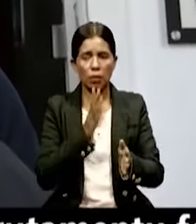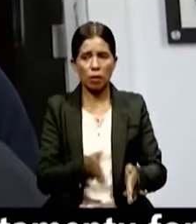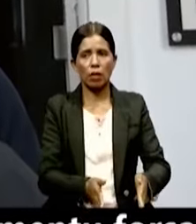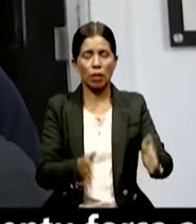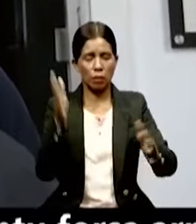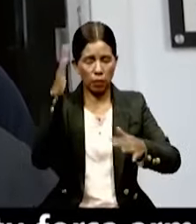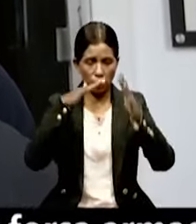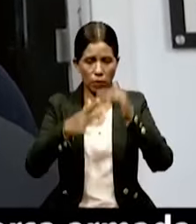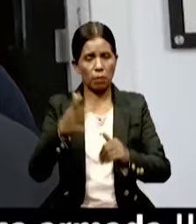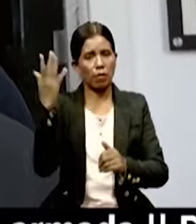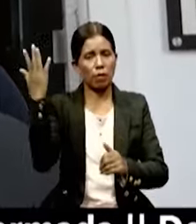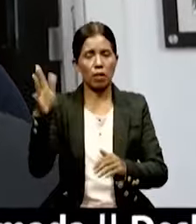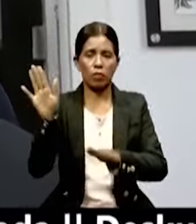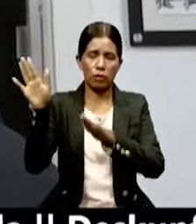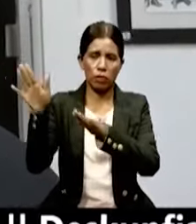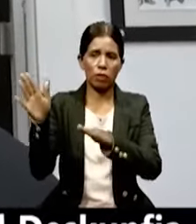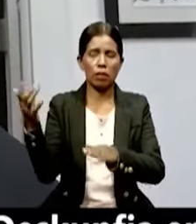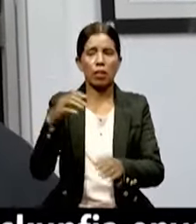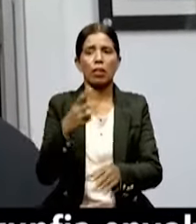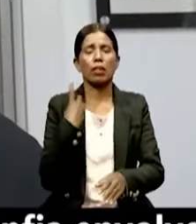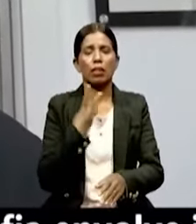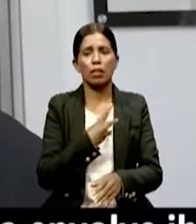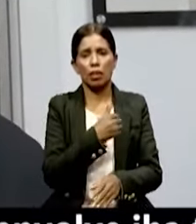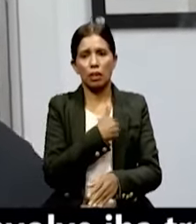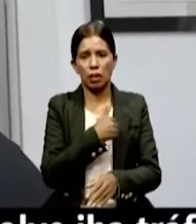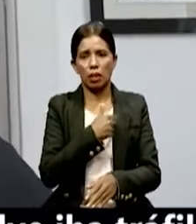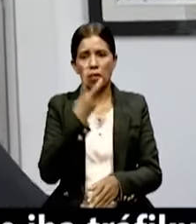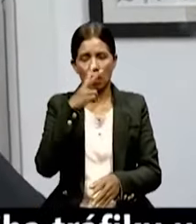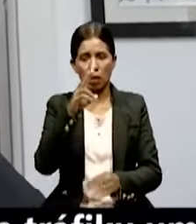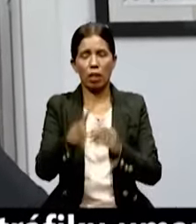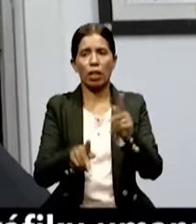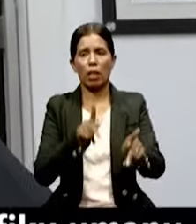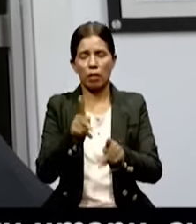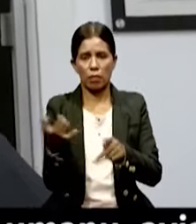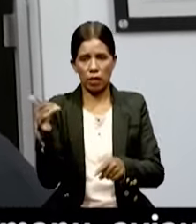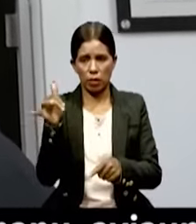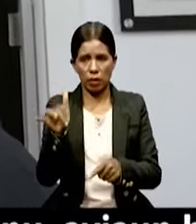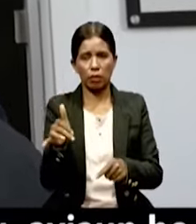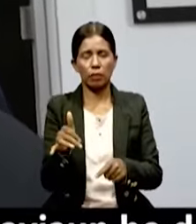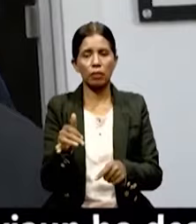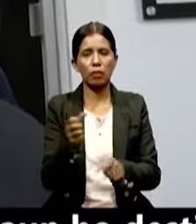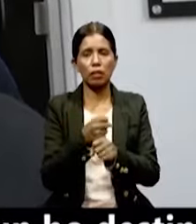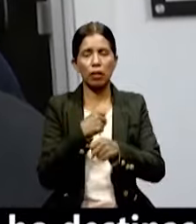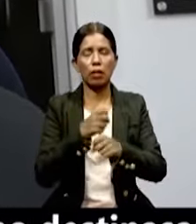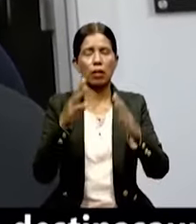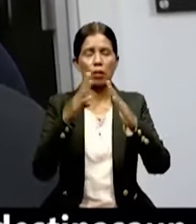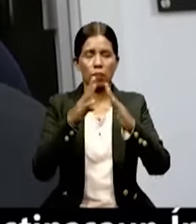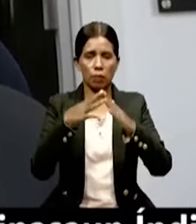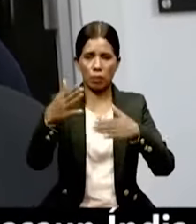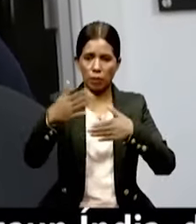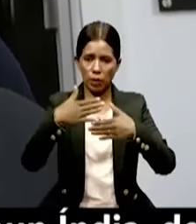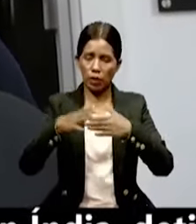problema magia ita sedau kontrolu komunidades sirene be halo uma ya foholeten